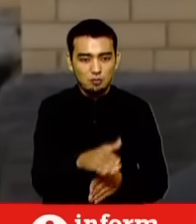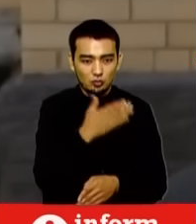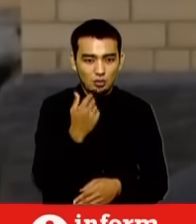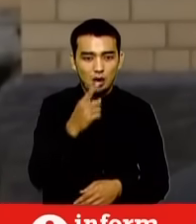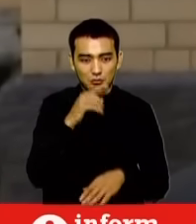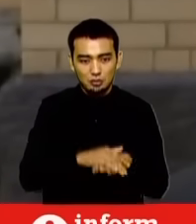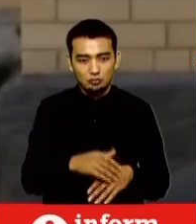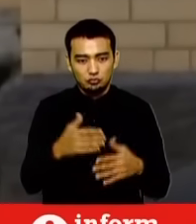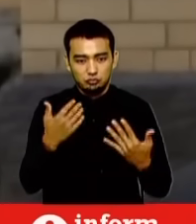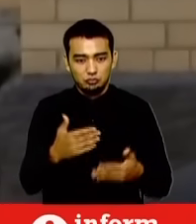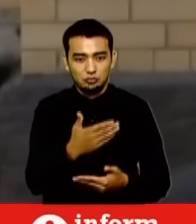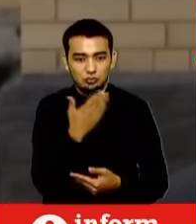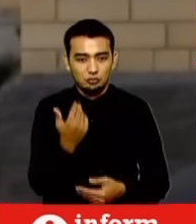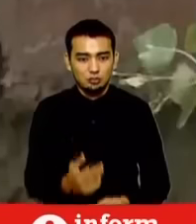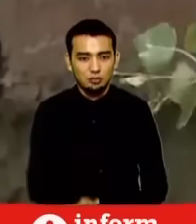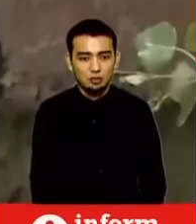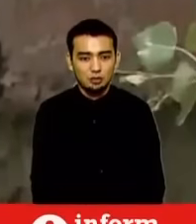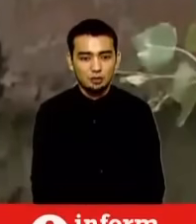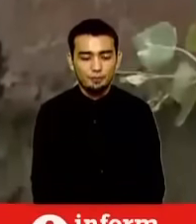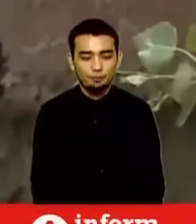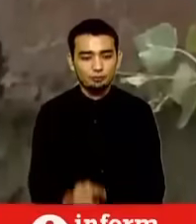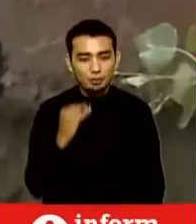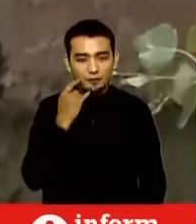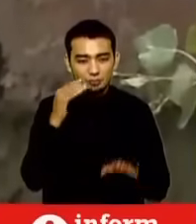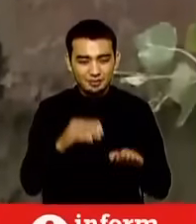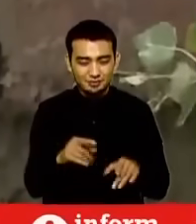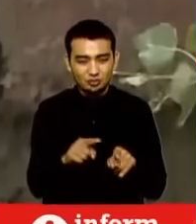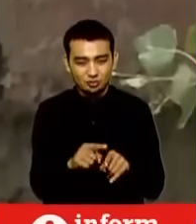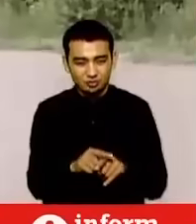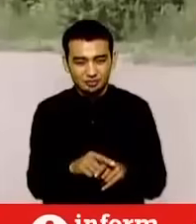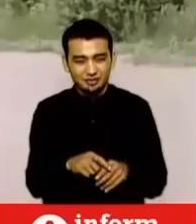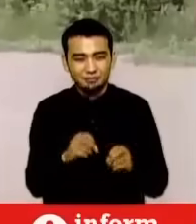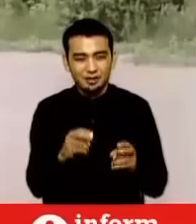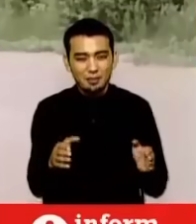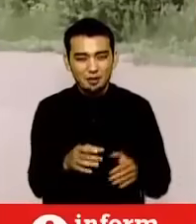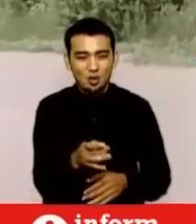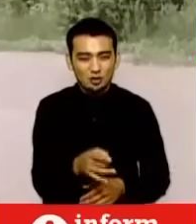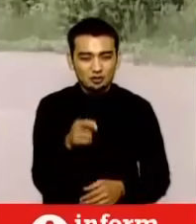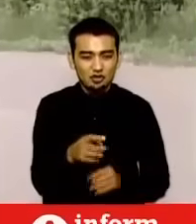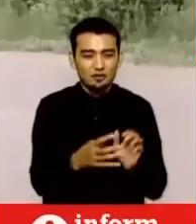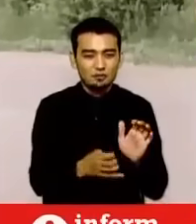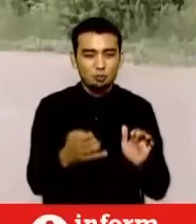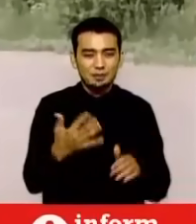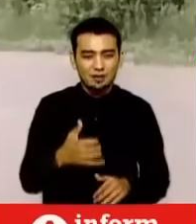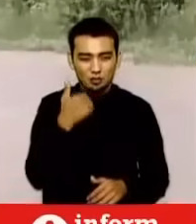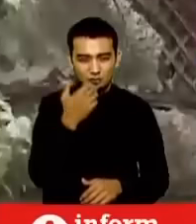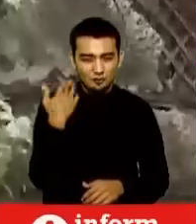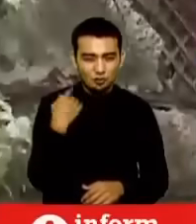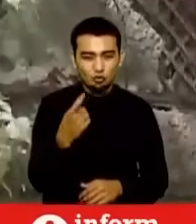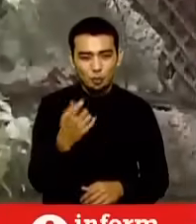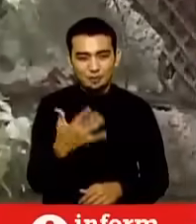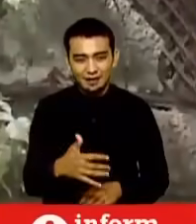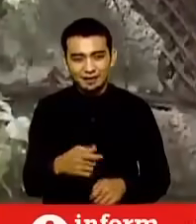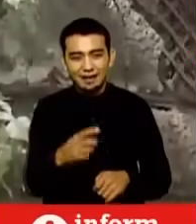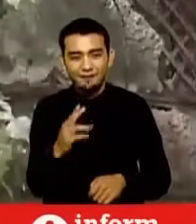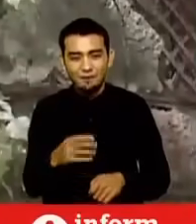міне тамыз болды, жоқ. Павлодардағы бұрынғы алюминстрой шағын ауданында 1950 жыл салынған, 150-де 2 қабатты ағаш